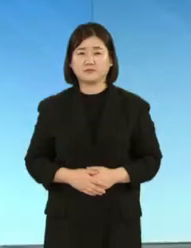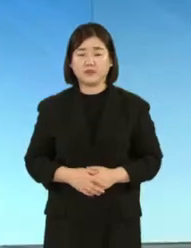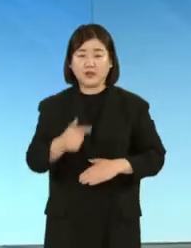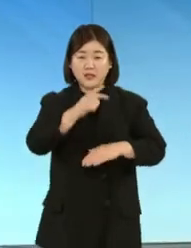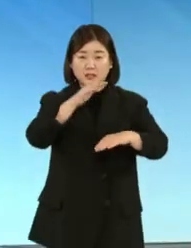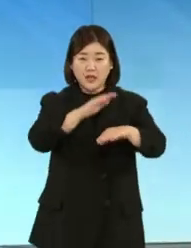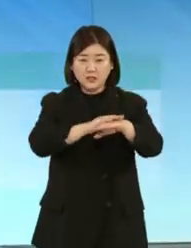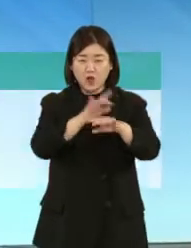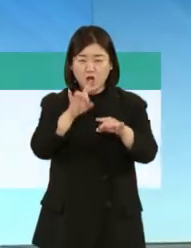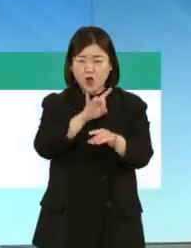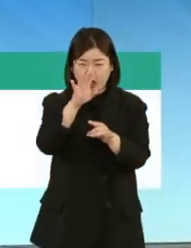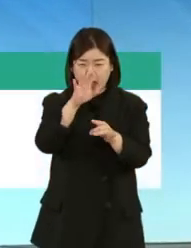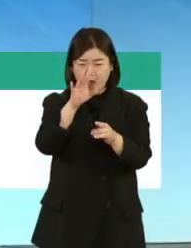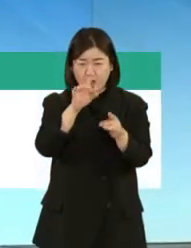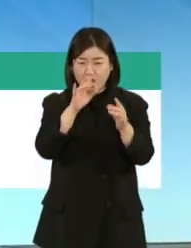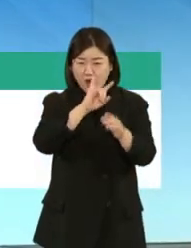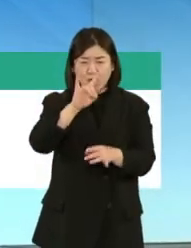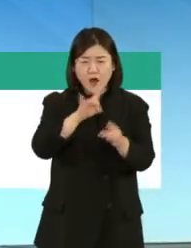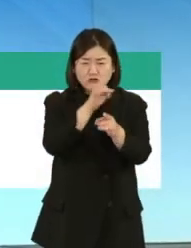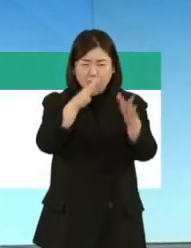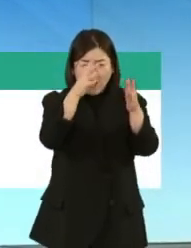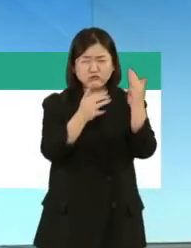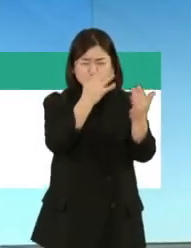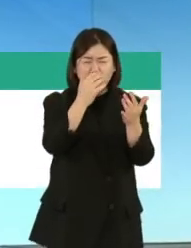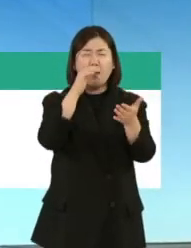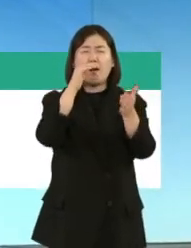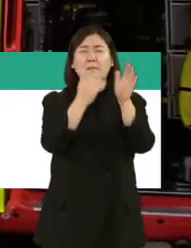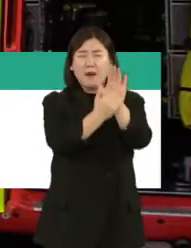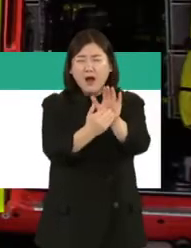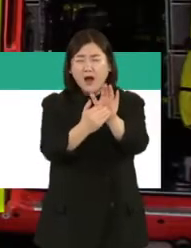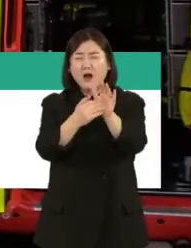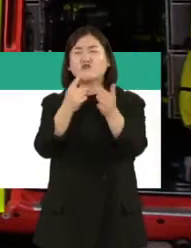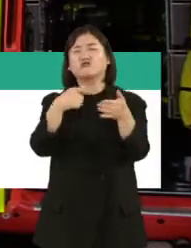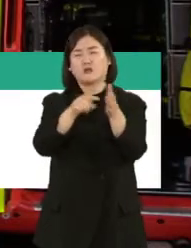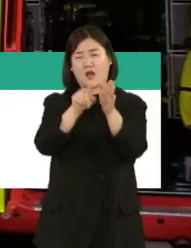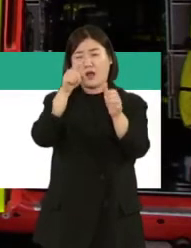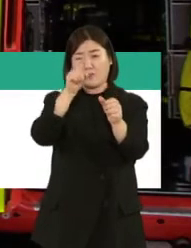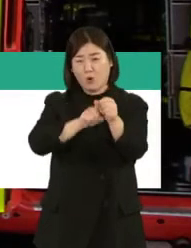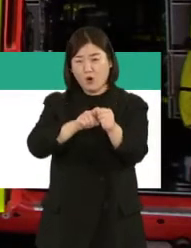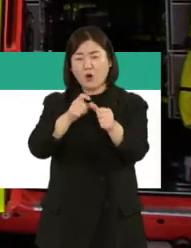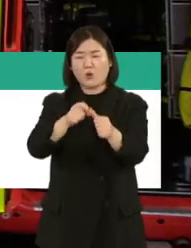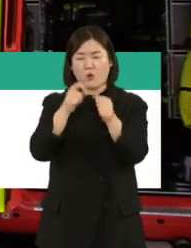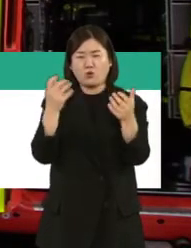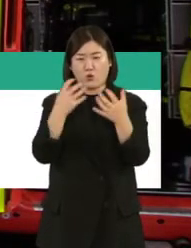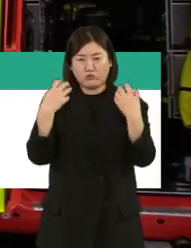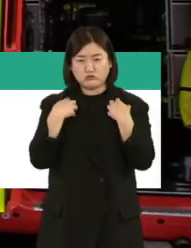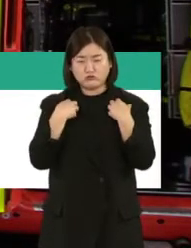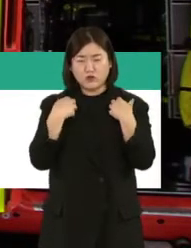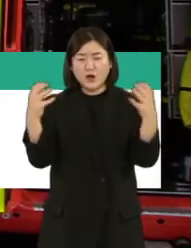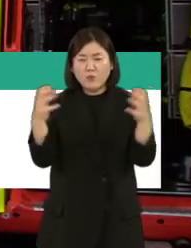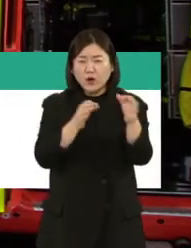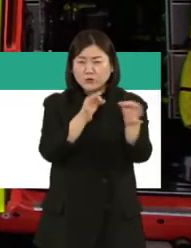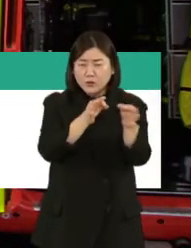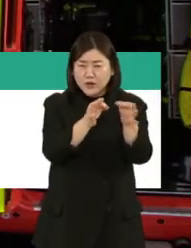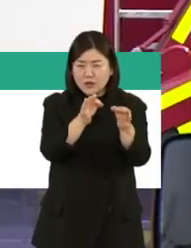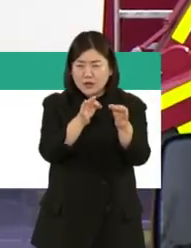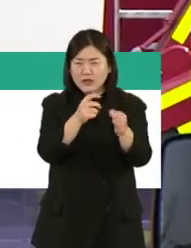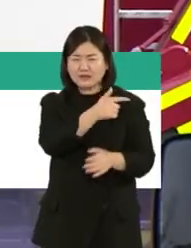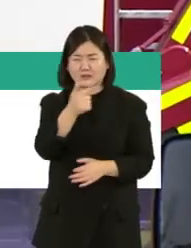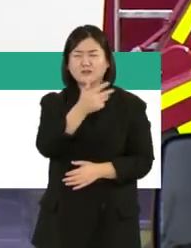대전 현대아울렛 화재와 같은 대형참사를 막기 위해 고용노동부가 오늘부터 복합쇼핑몰 등 전국의 대형